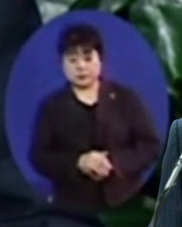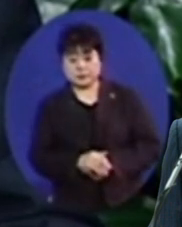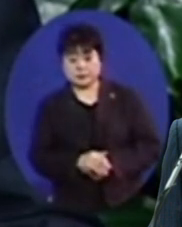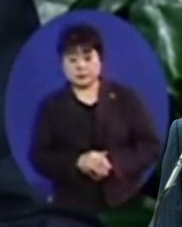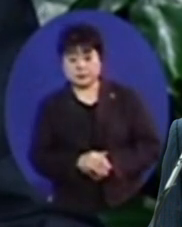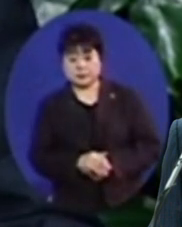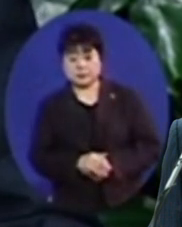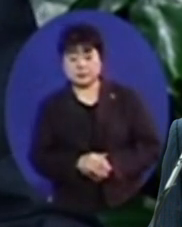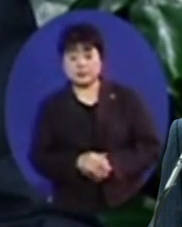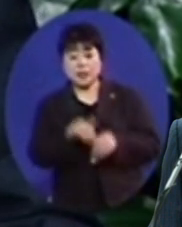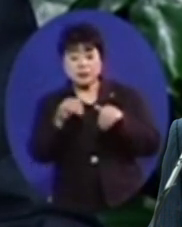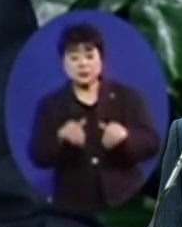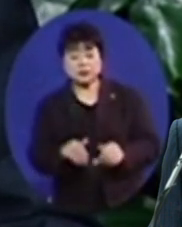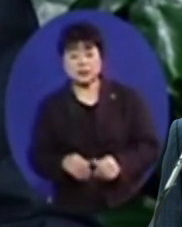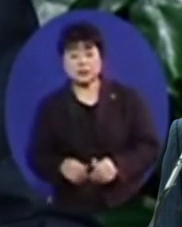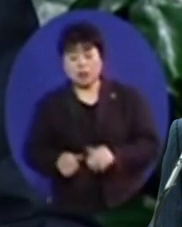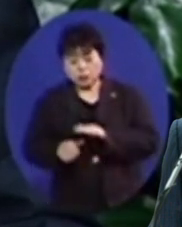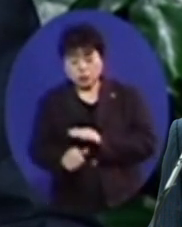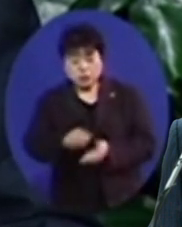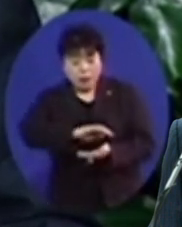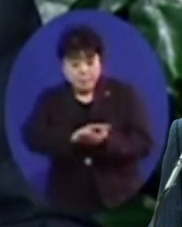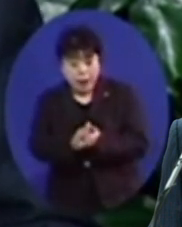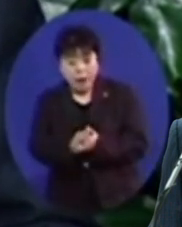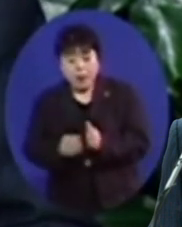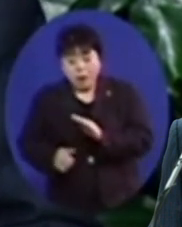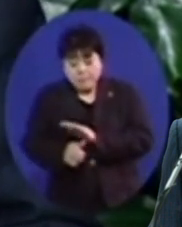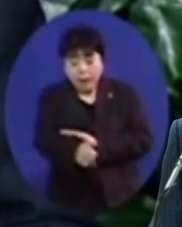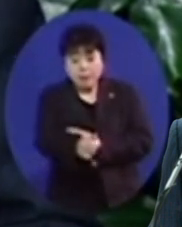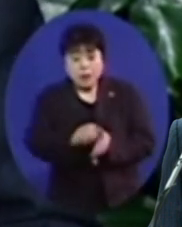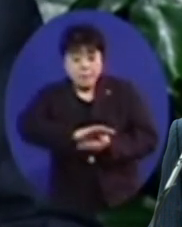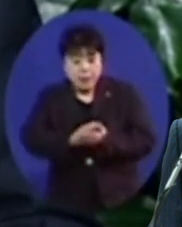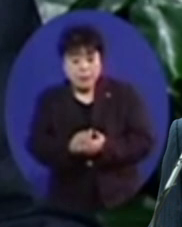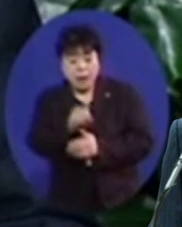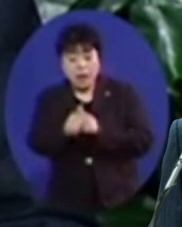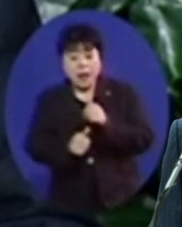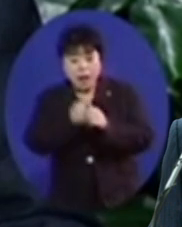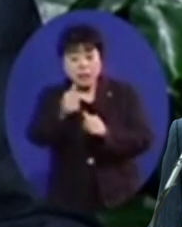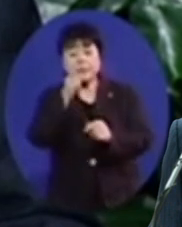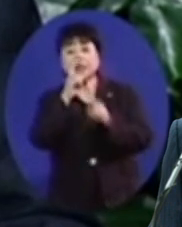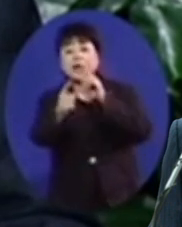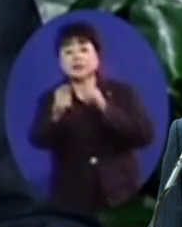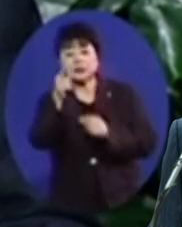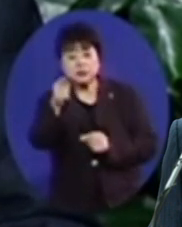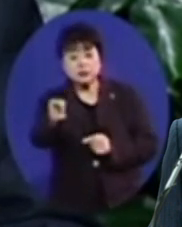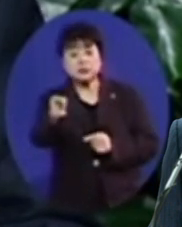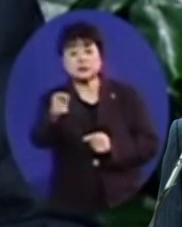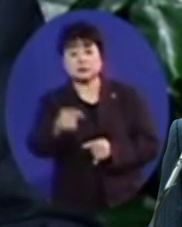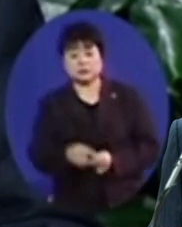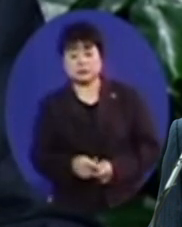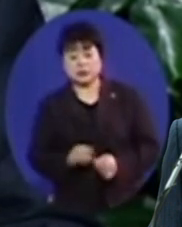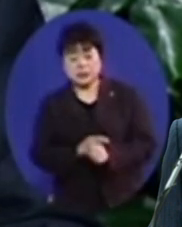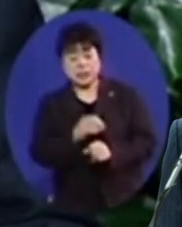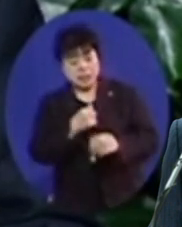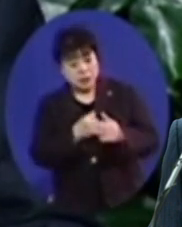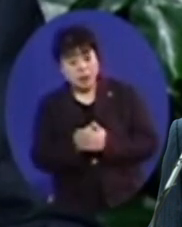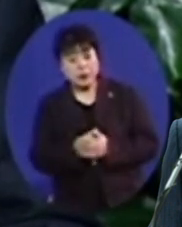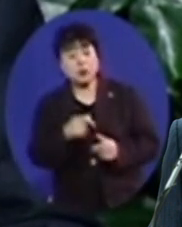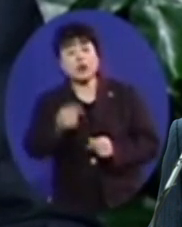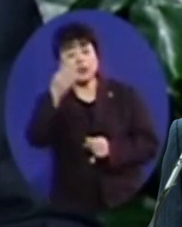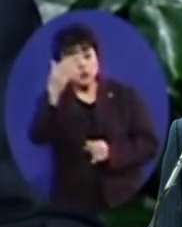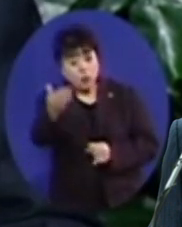내가 사자와 독사를 밟으며 젊은 사자와 뱀을 발로 누르리로다. 하나님이 가라사대 제가 너를 사랑한즉 내가 저를